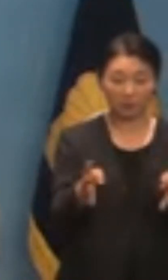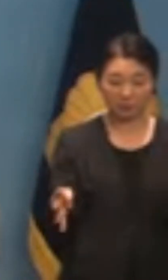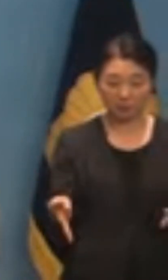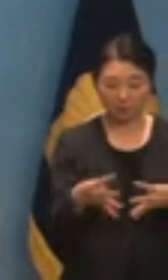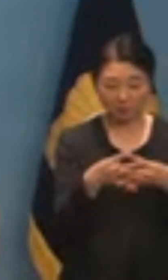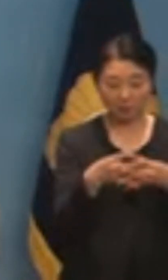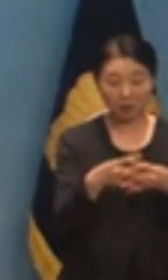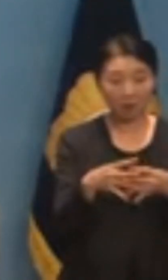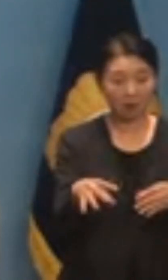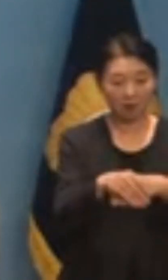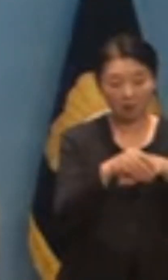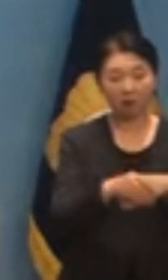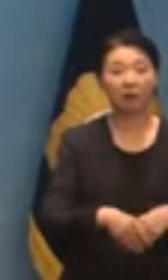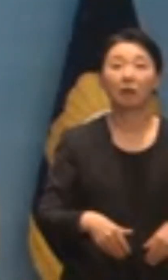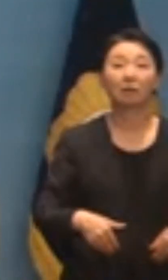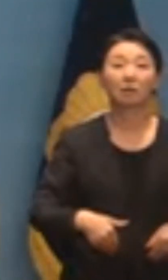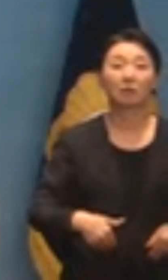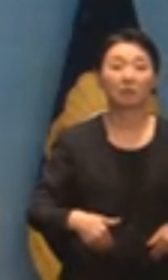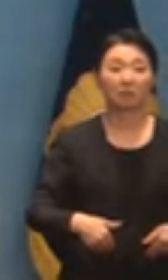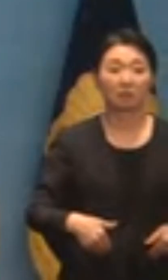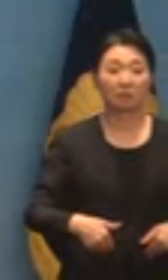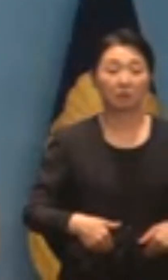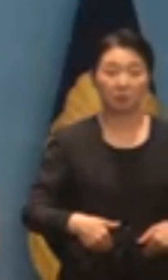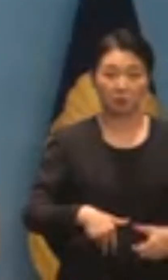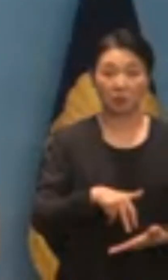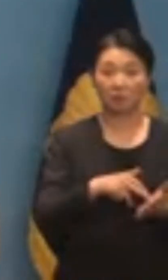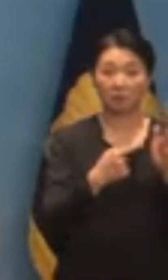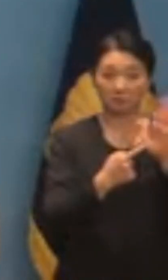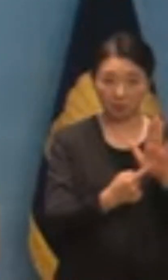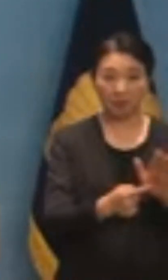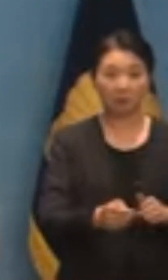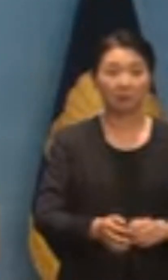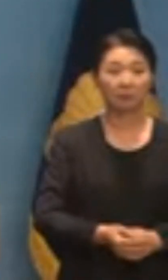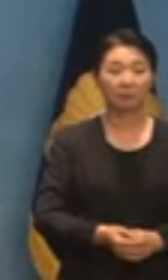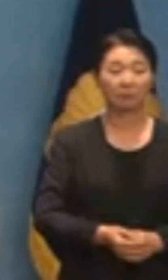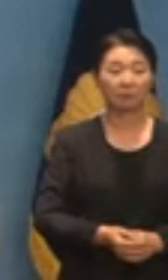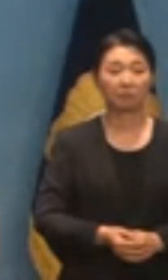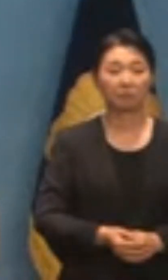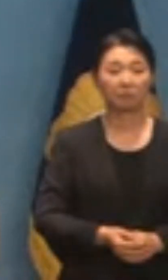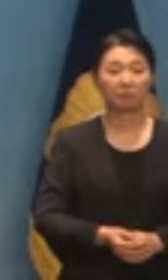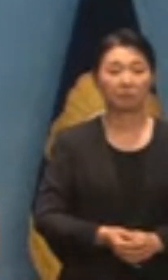체결하자 이렇게 입장을 밝히셨기 때문에